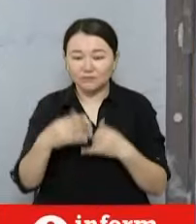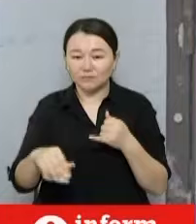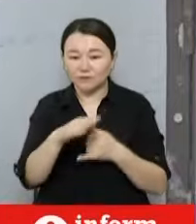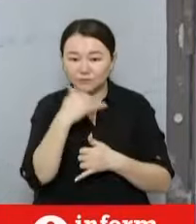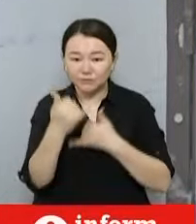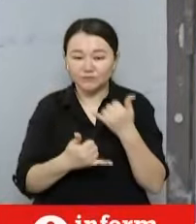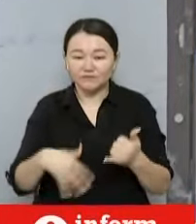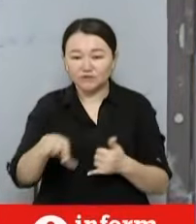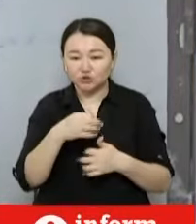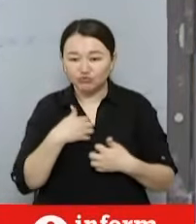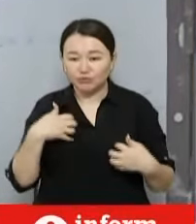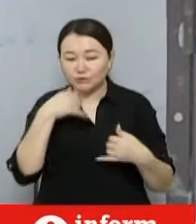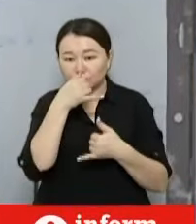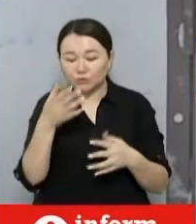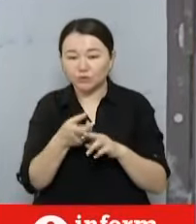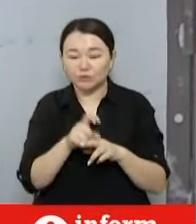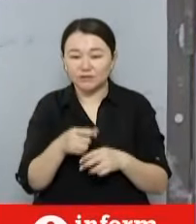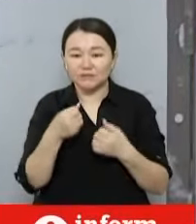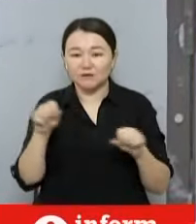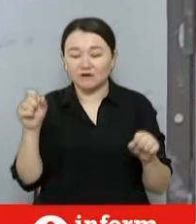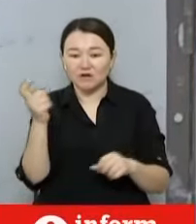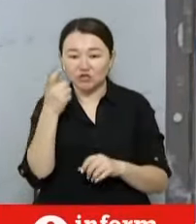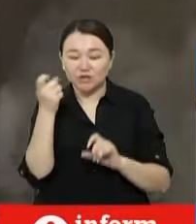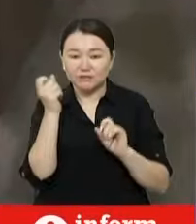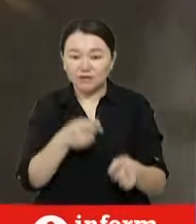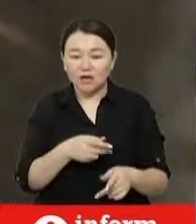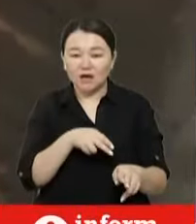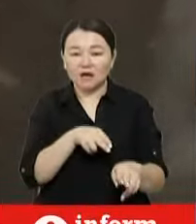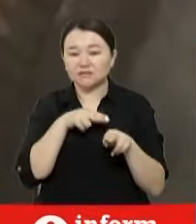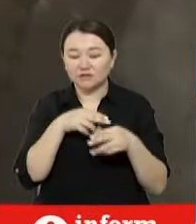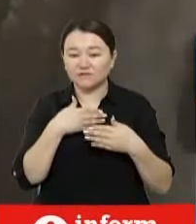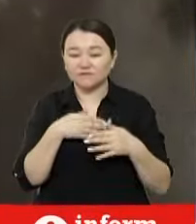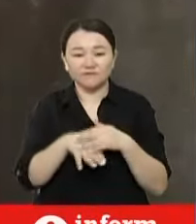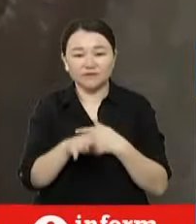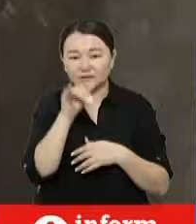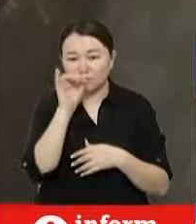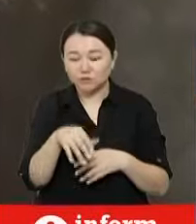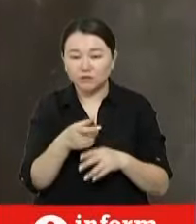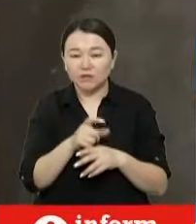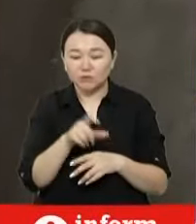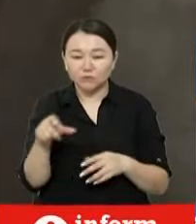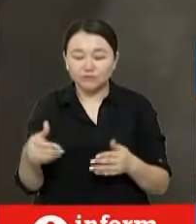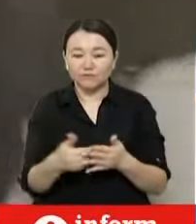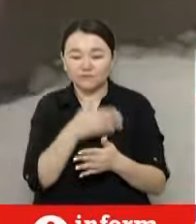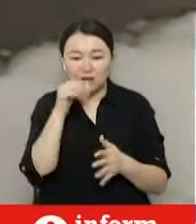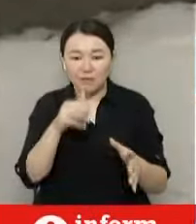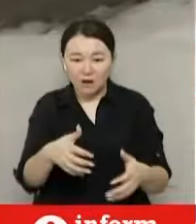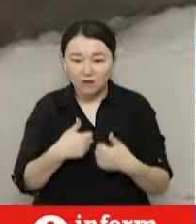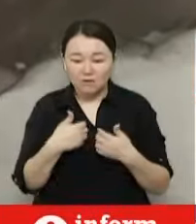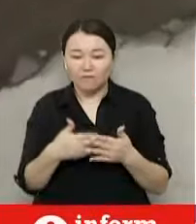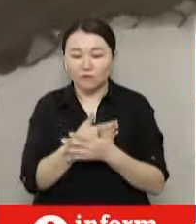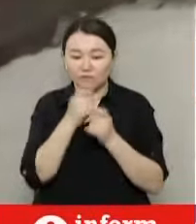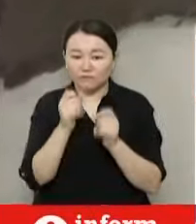содержать всех животных от которых избавляются бывшие хозяева отстрел не выход уверены волонтёры люди вновь заведут собак и вновь